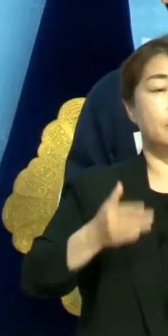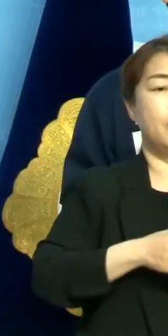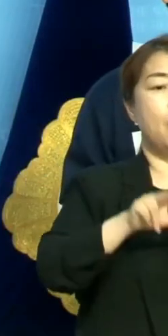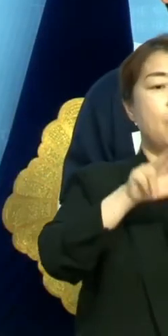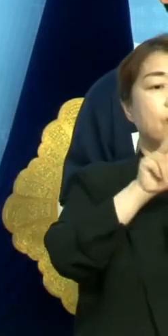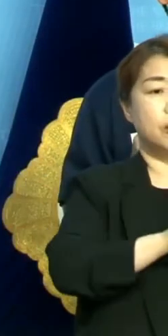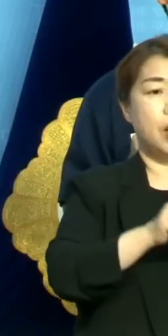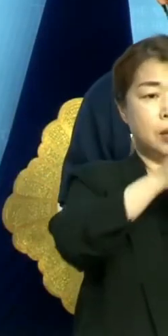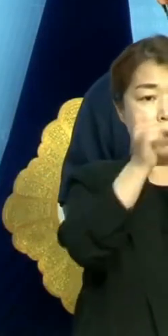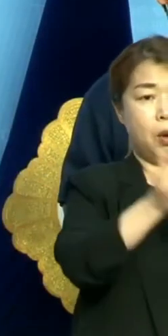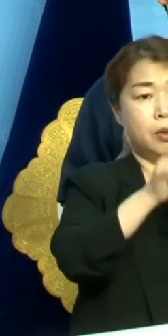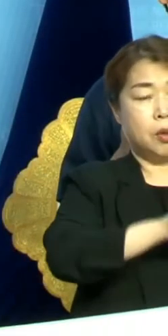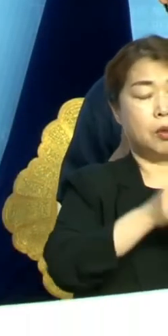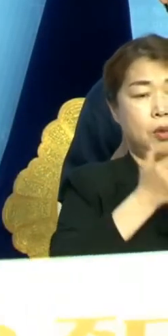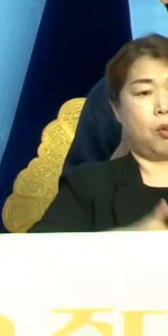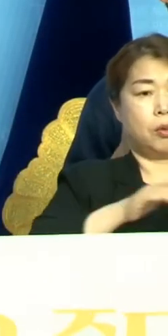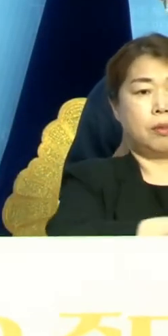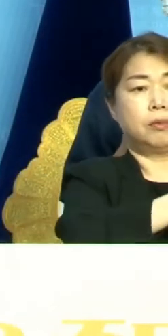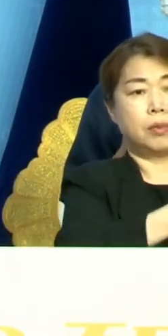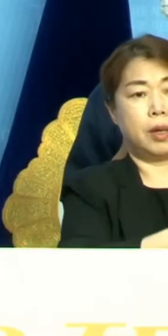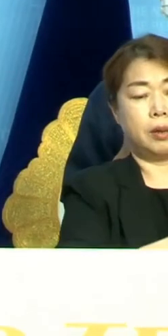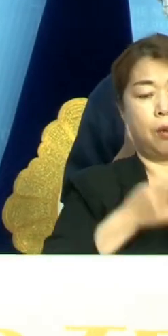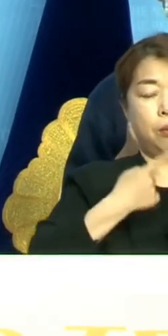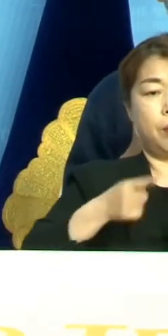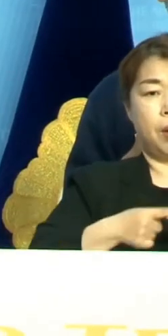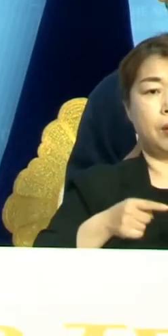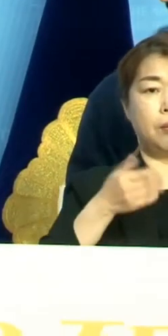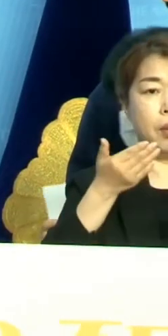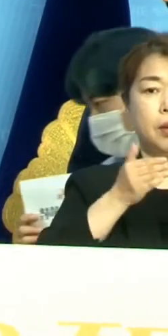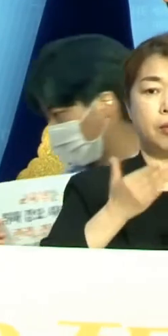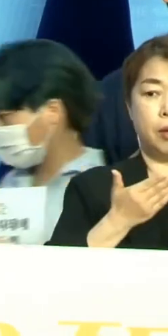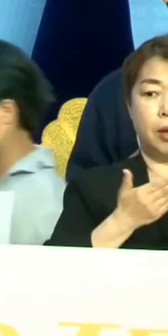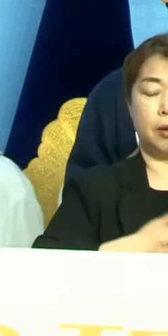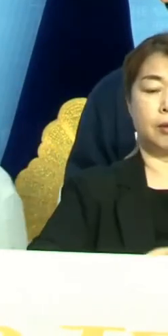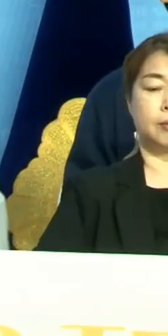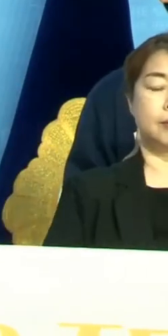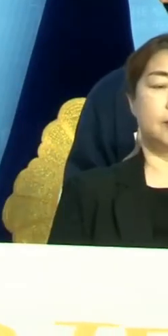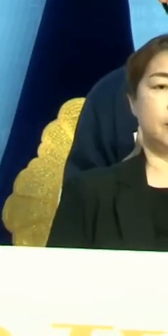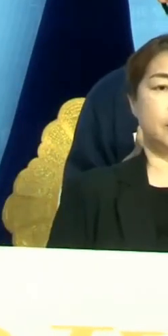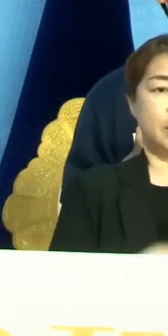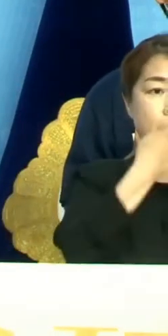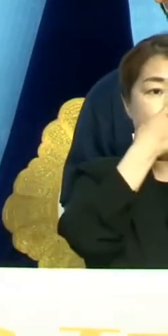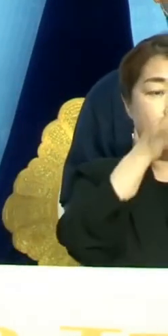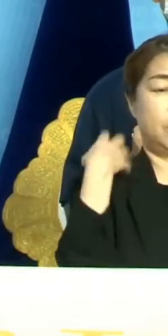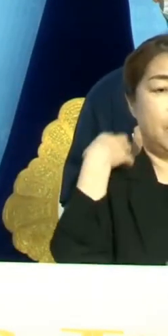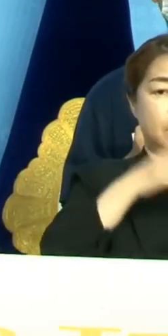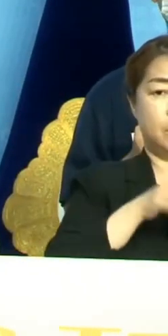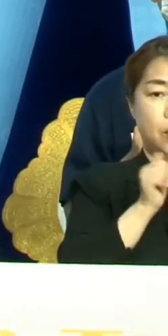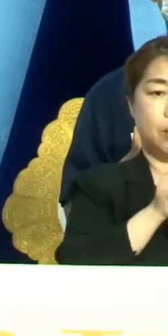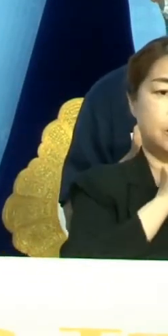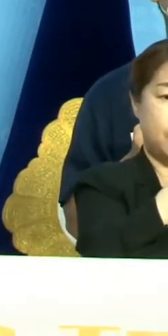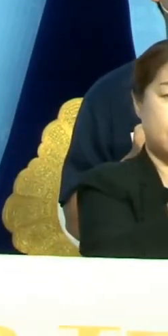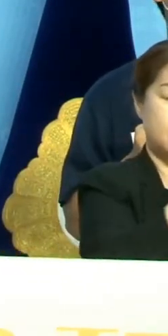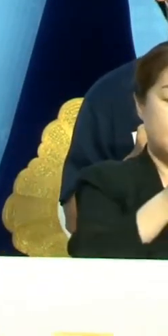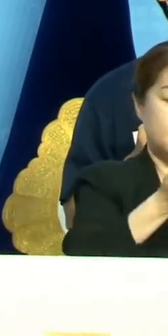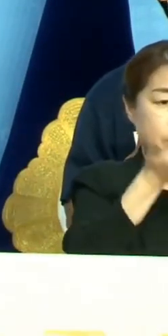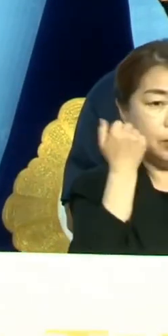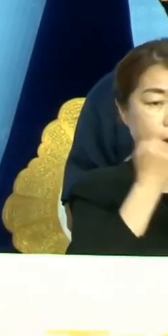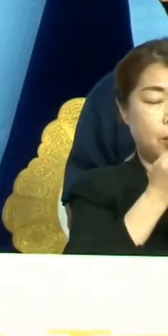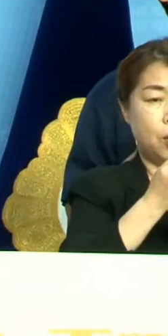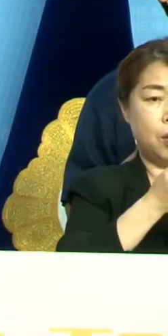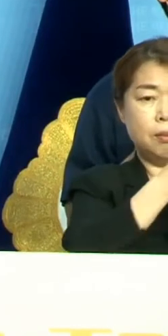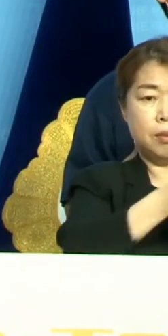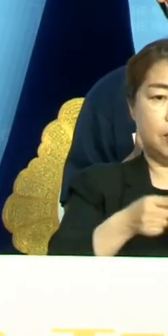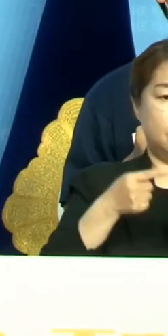사회적으로 더 공모 난 되어야 하고 비판받아야 합니다 등록금 반환 소송 참여자를 색출하고 불이익을